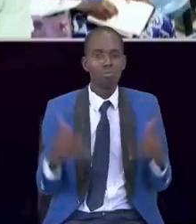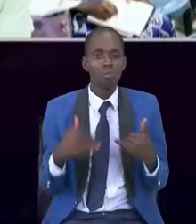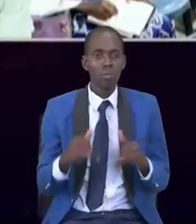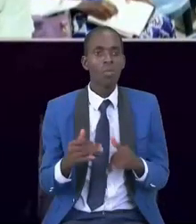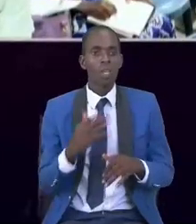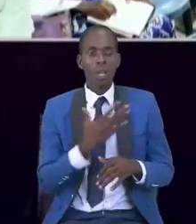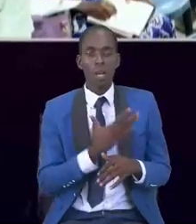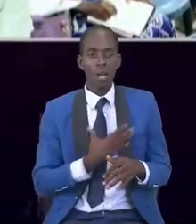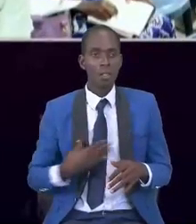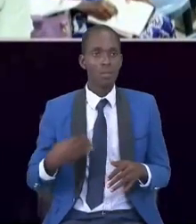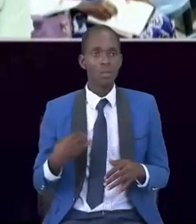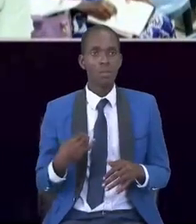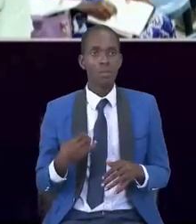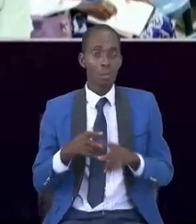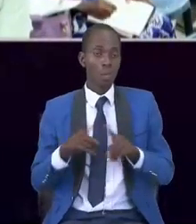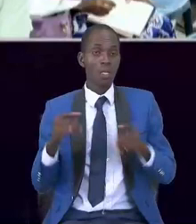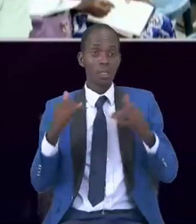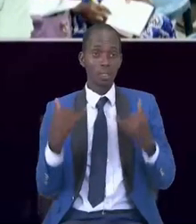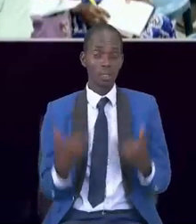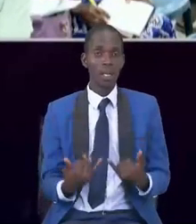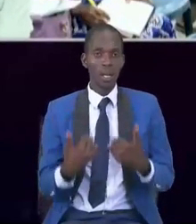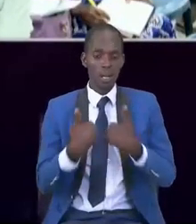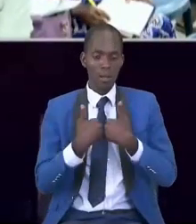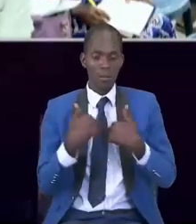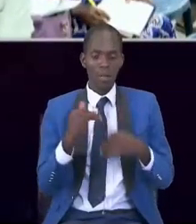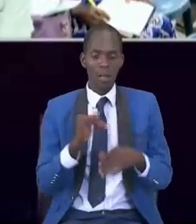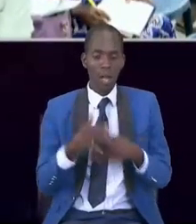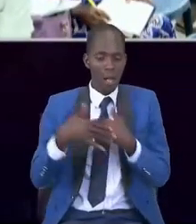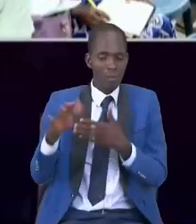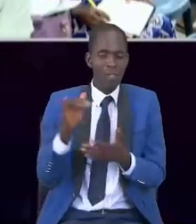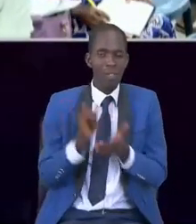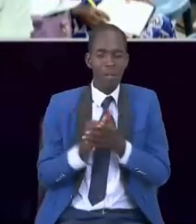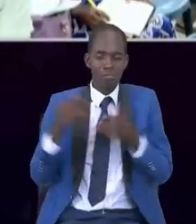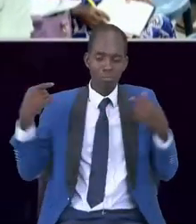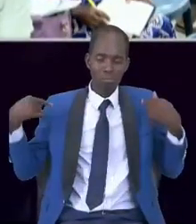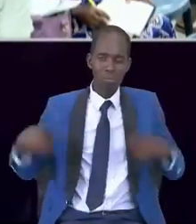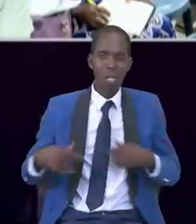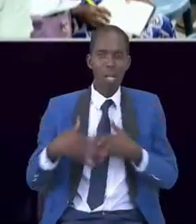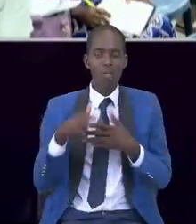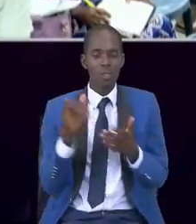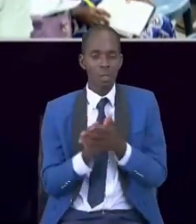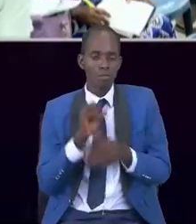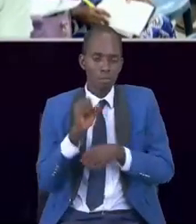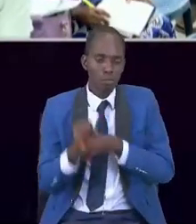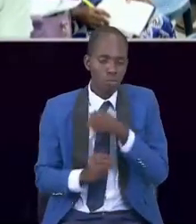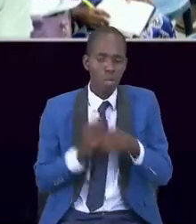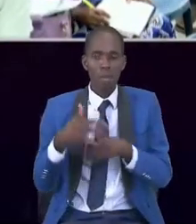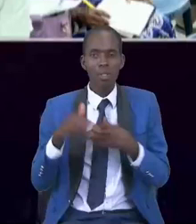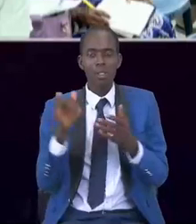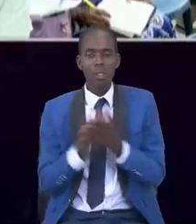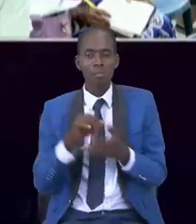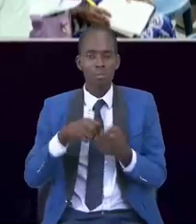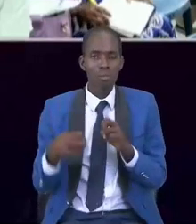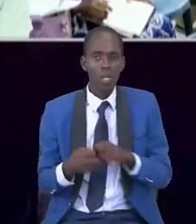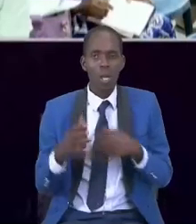Avant d'avoir été humilié, je m'égarais. Mais maintenant, j'observe, après cette affliction, après cette souffrance, après cette réprimande, après cette